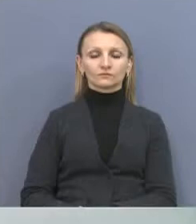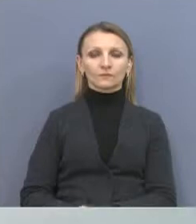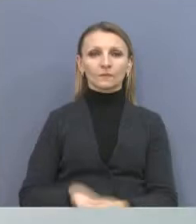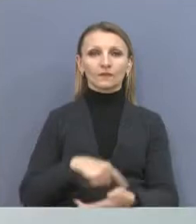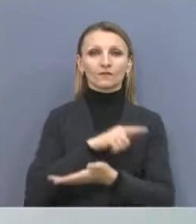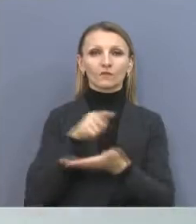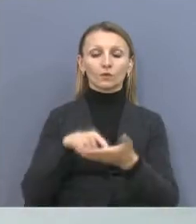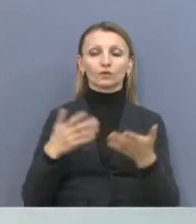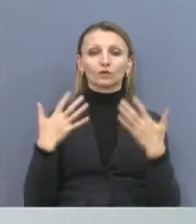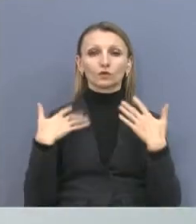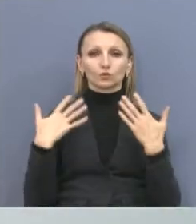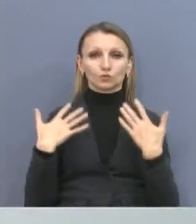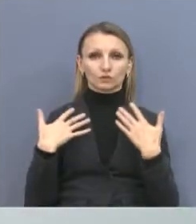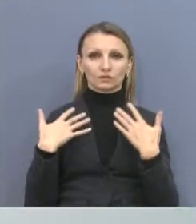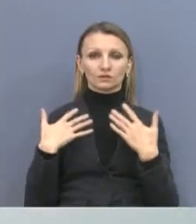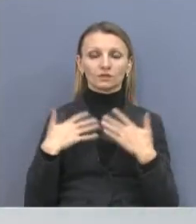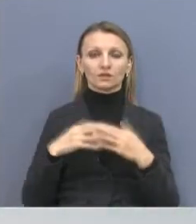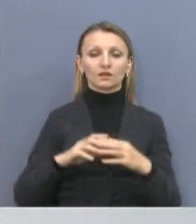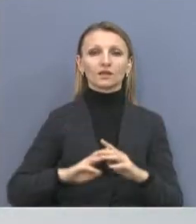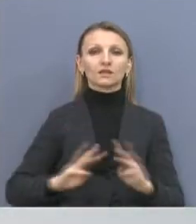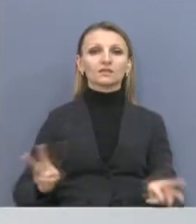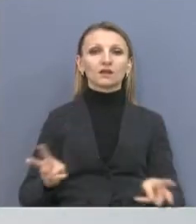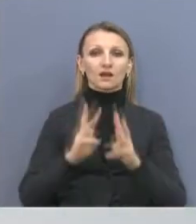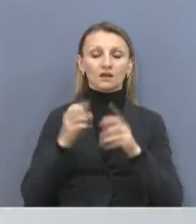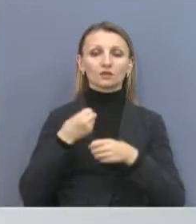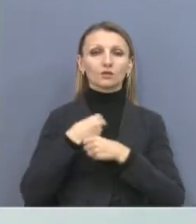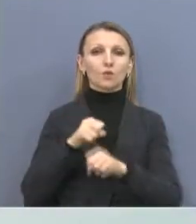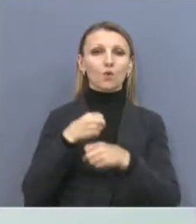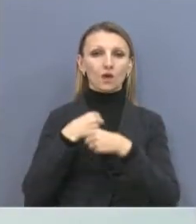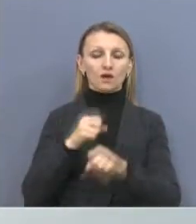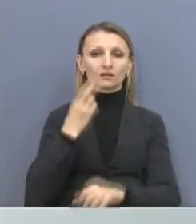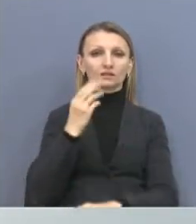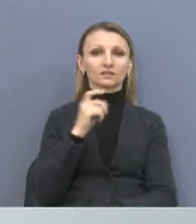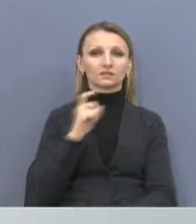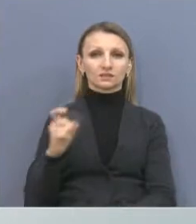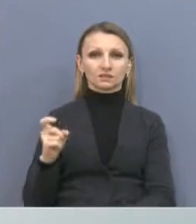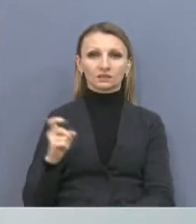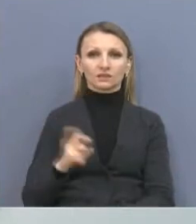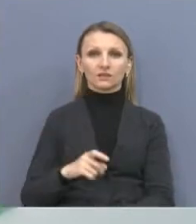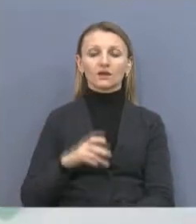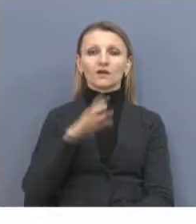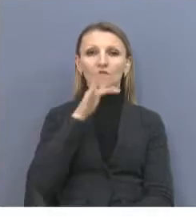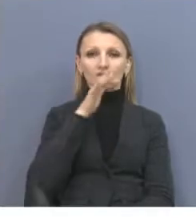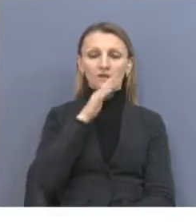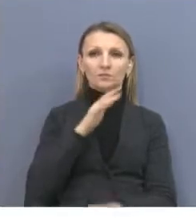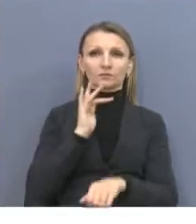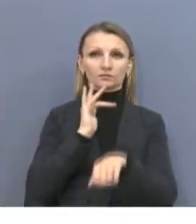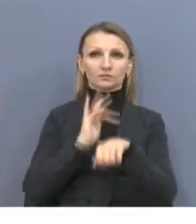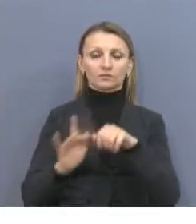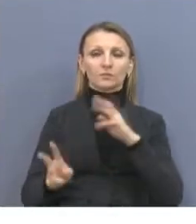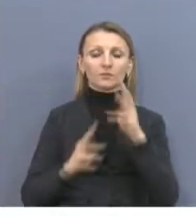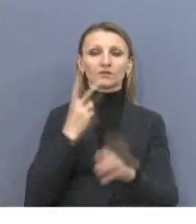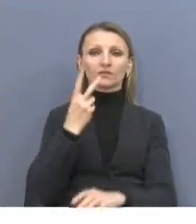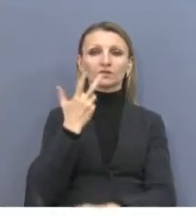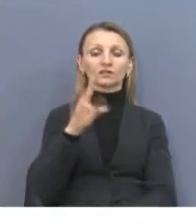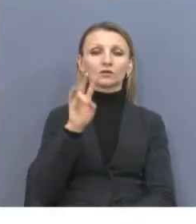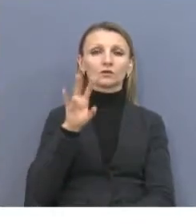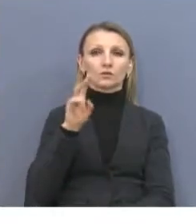В городе Щучинск Бурабайского района загорелся столярный цех. Местным огнеборцам вовремя удалось локализовать пожар. 23 ноября